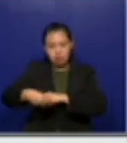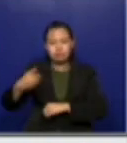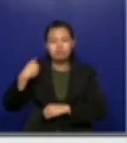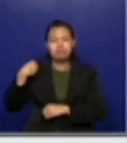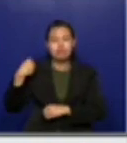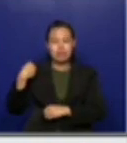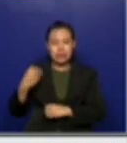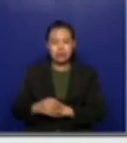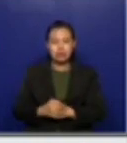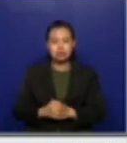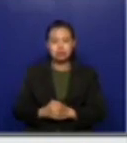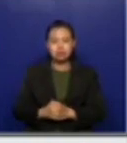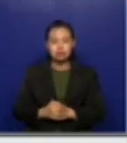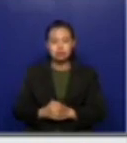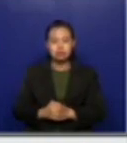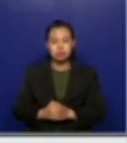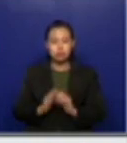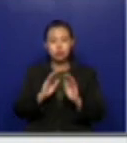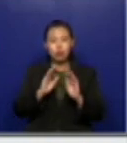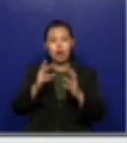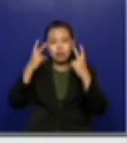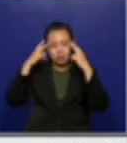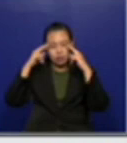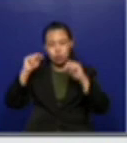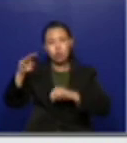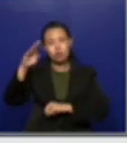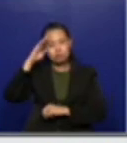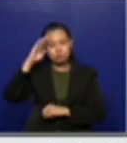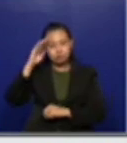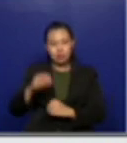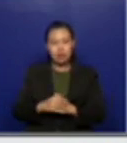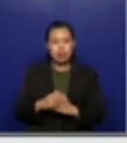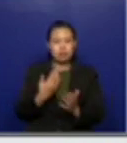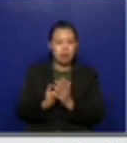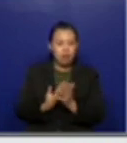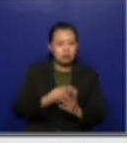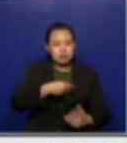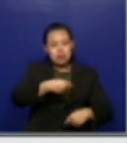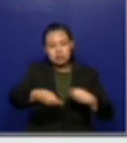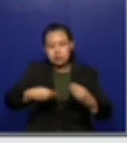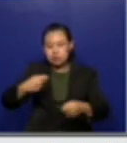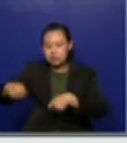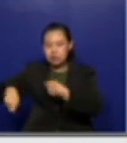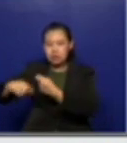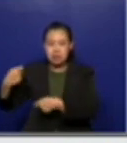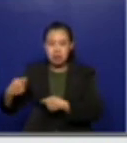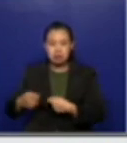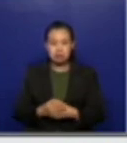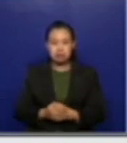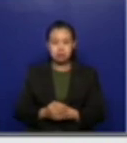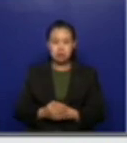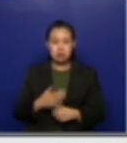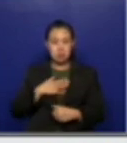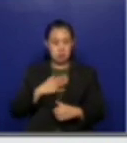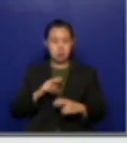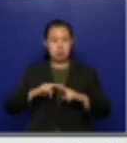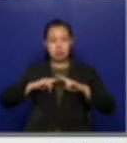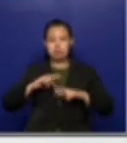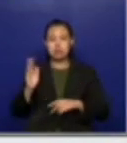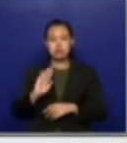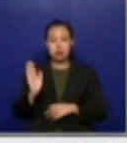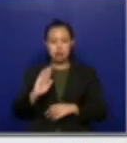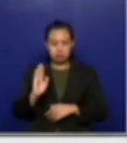ที่เคารพครับผ่านไปยังท่านนายกครับท่านใช้เงินแบบสุรุ่ยสุร่ายครับผมไม่ได้พูดเองจิรยุวงศ์ทรัพย์ไม่ได้พูดเองครับท่านประธาน